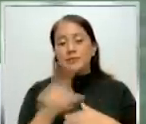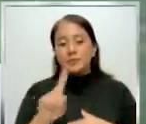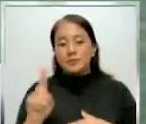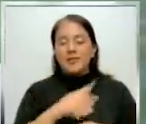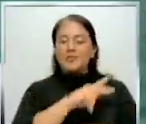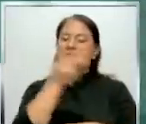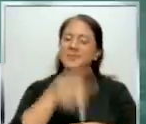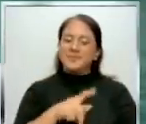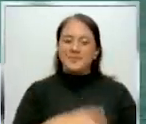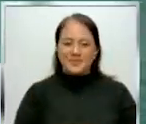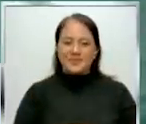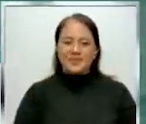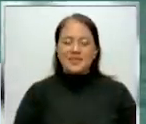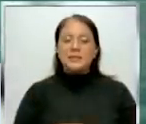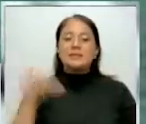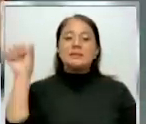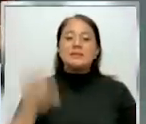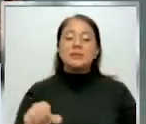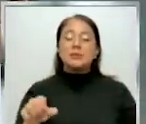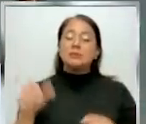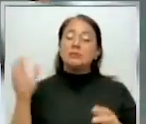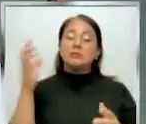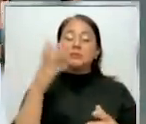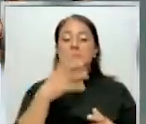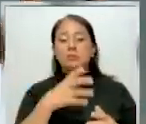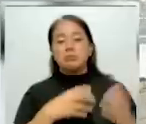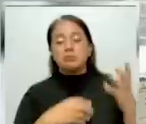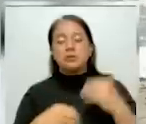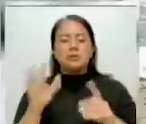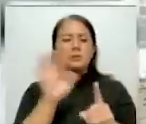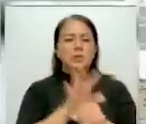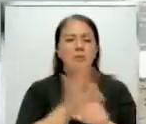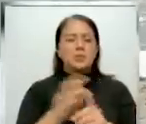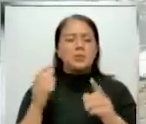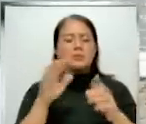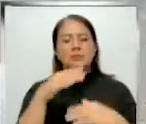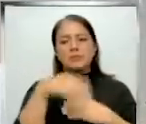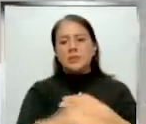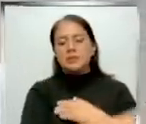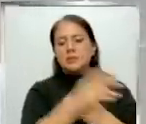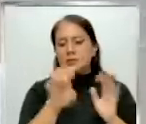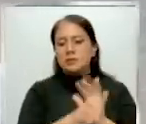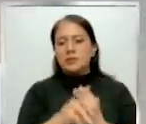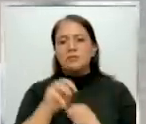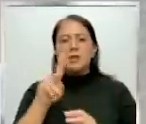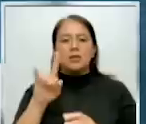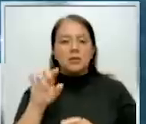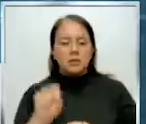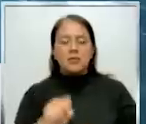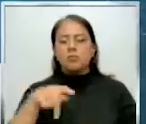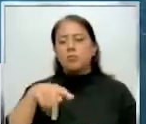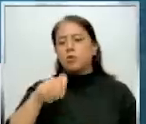Pilipinas. Tinalo ng ganda ng ating mga karagatan ang sikat at dinarayong beach sa mundo gaya po ng Maldives, Portugal,